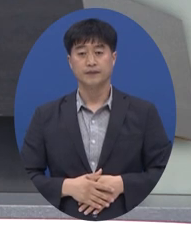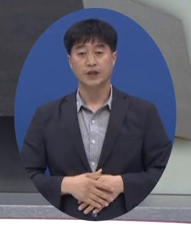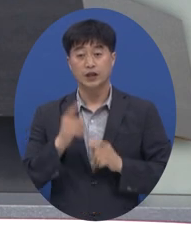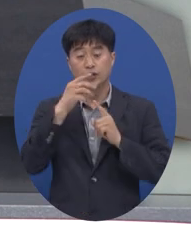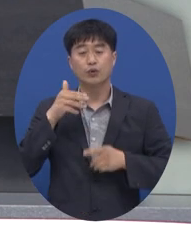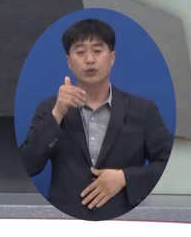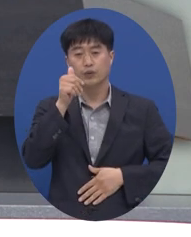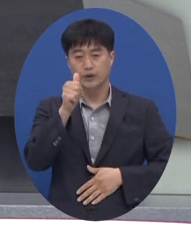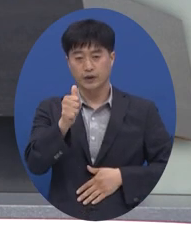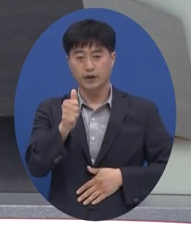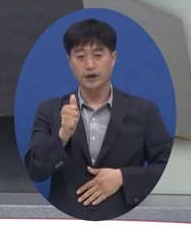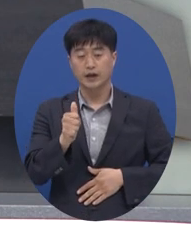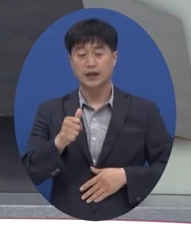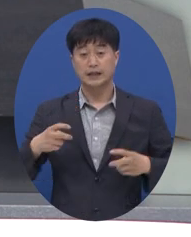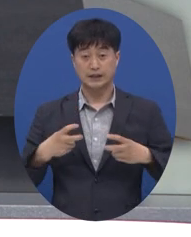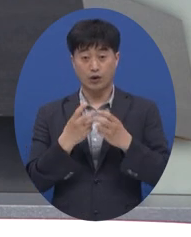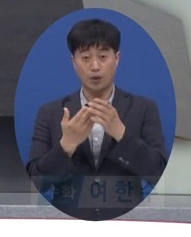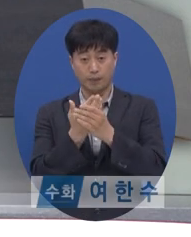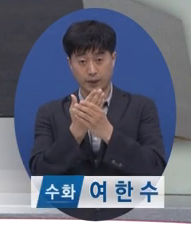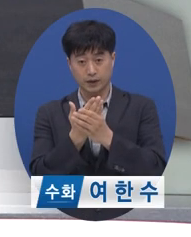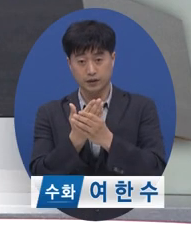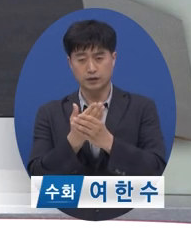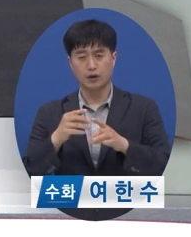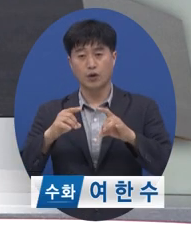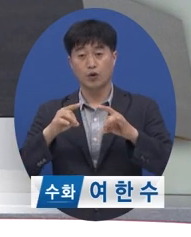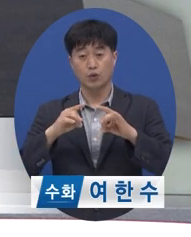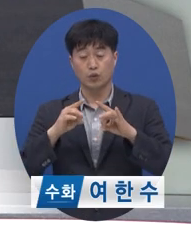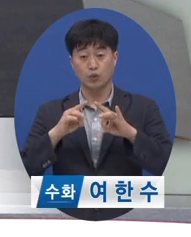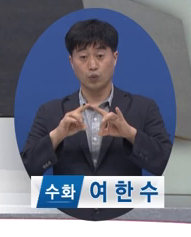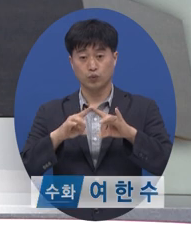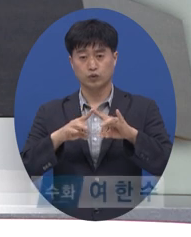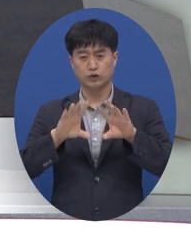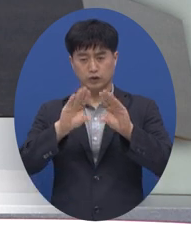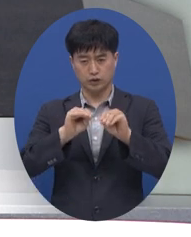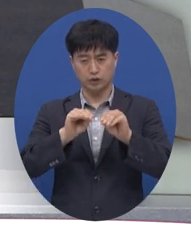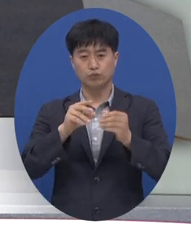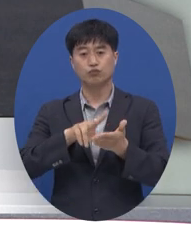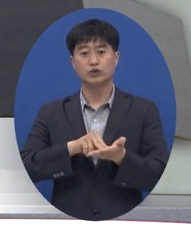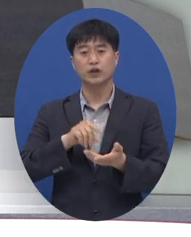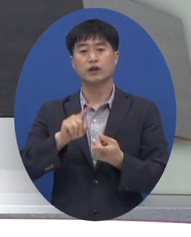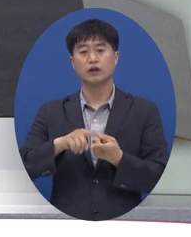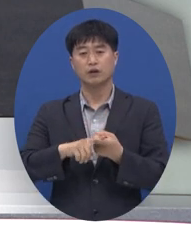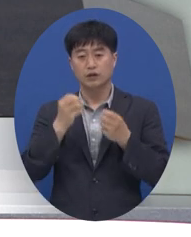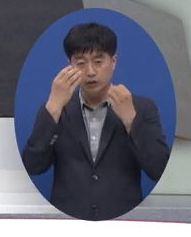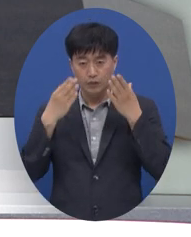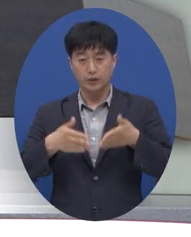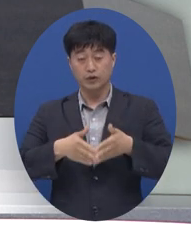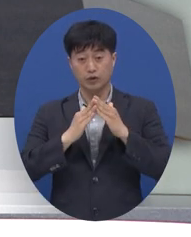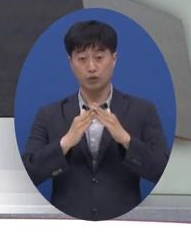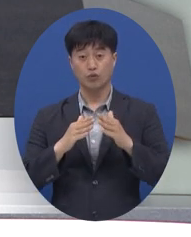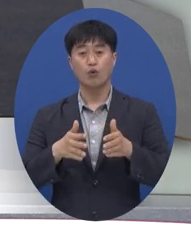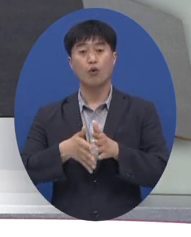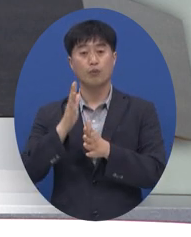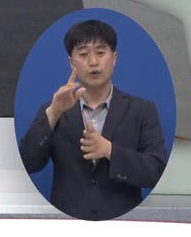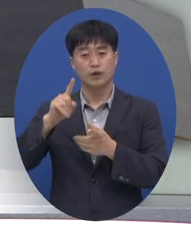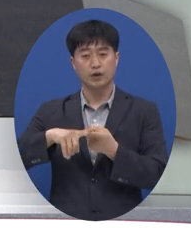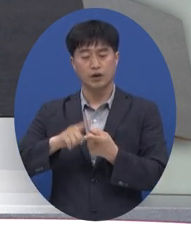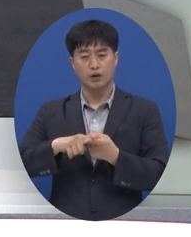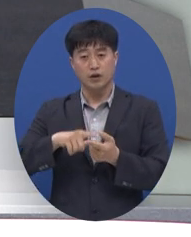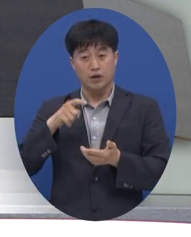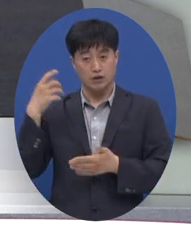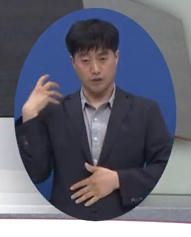이재명 경기 료 주사가 재난 상황에서 벌어지는 통신두절 문제에 대해 신축 건물의 경우 의무적으로 비상 전원을